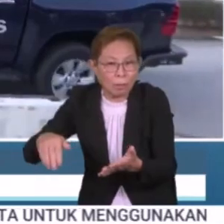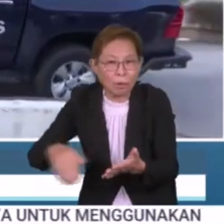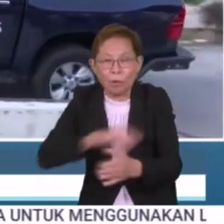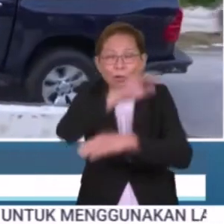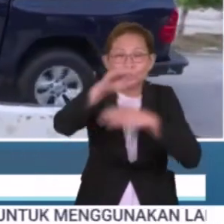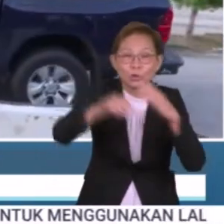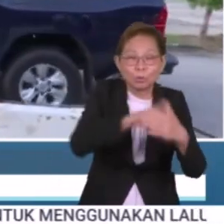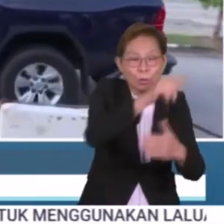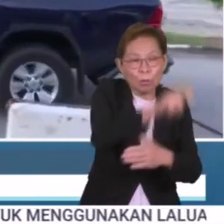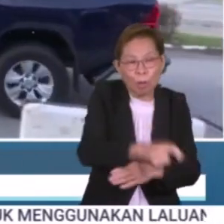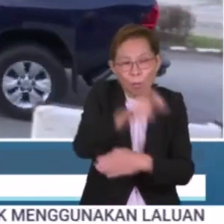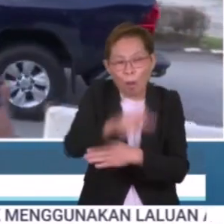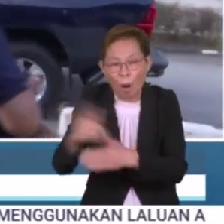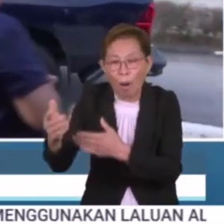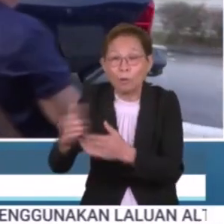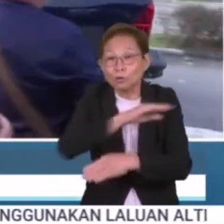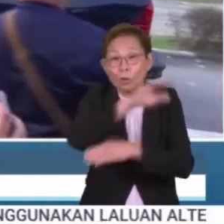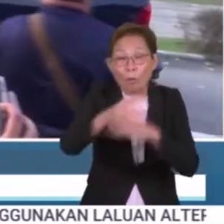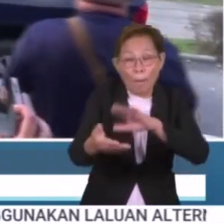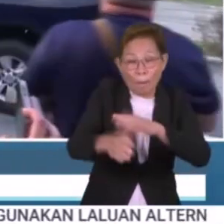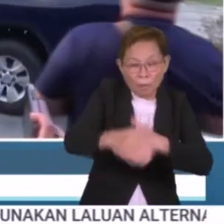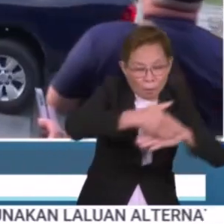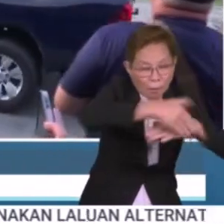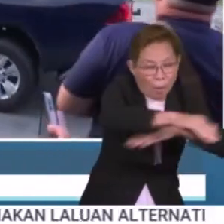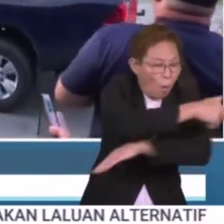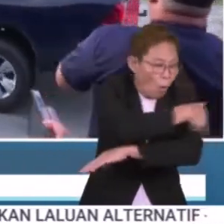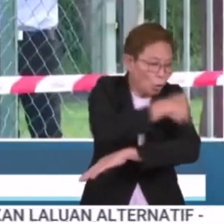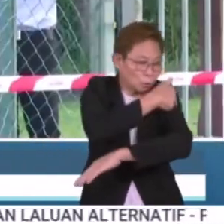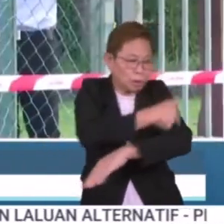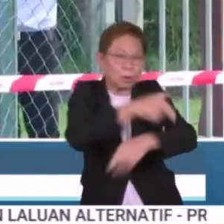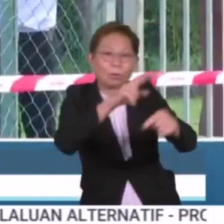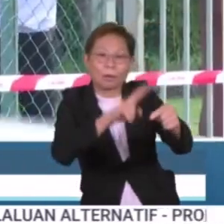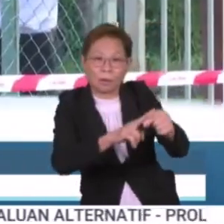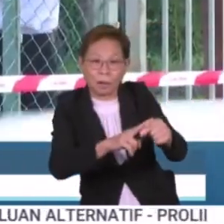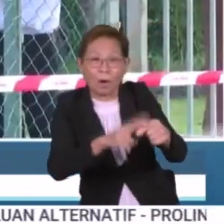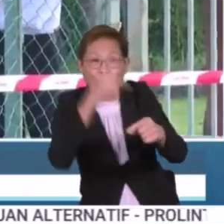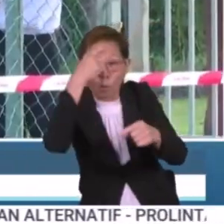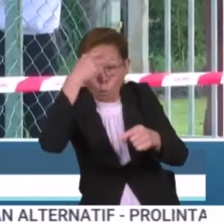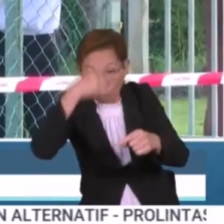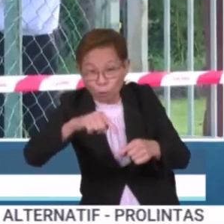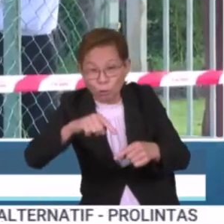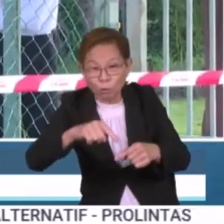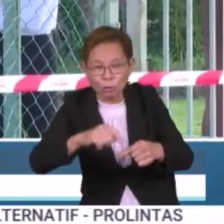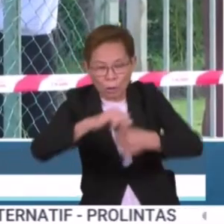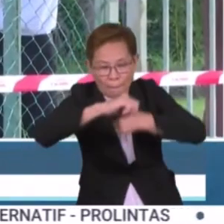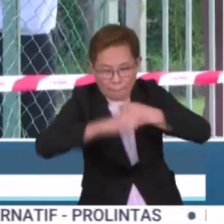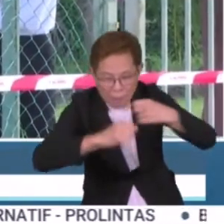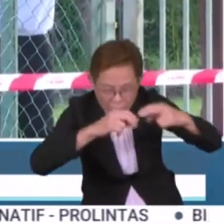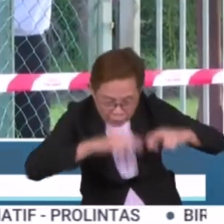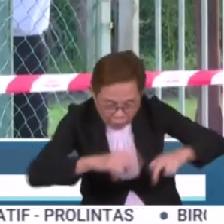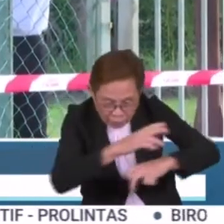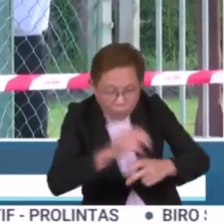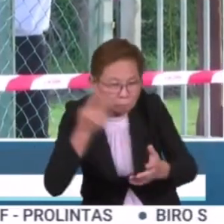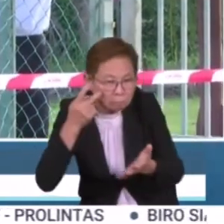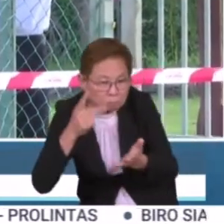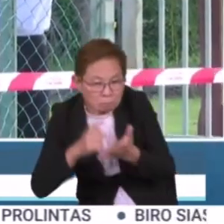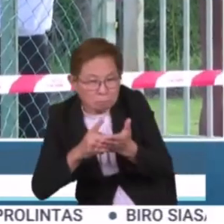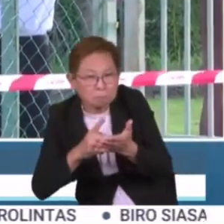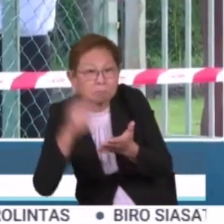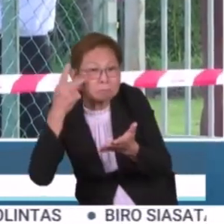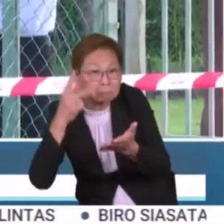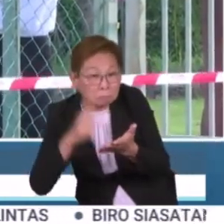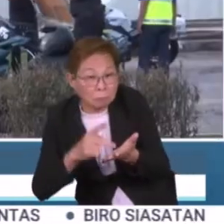ke semua mangsa dibawa ke jabatan forensik Hospital Tengku ampuni rahima Klang ini untuk bedah siasat dan pengecaman